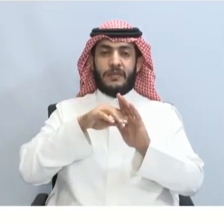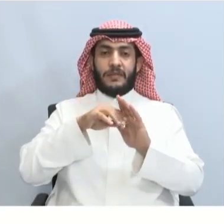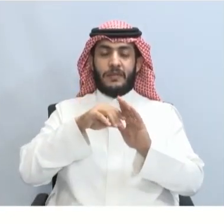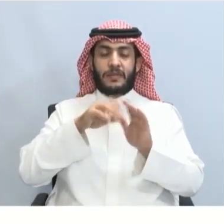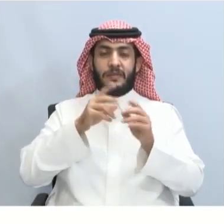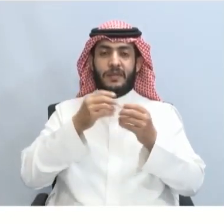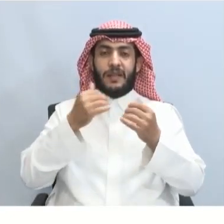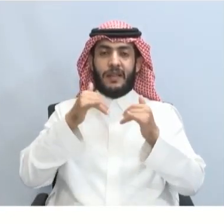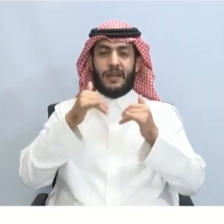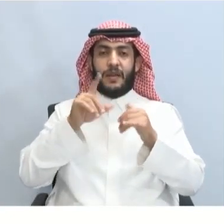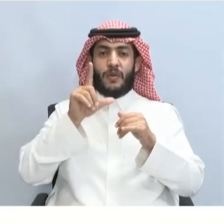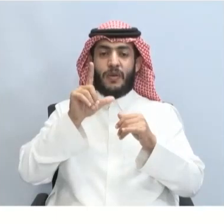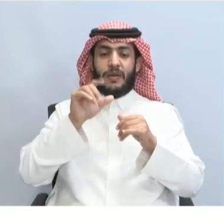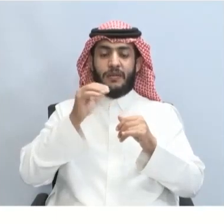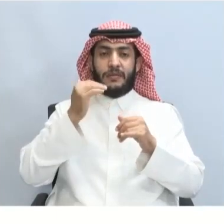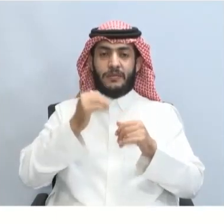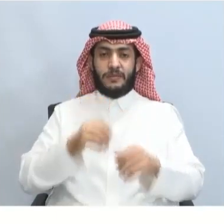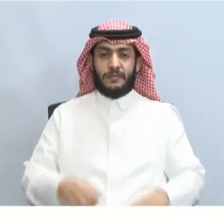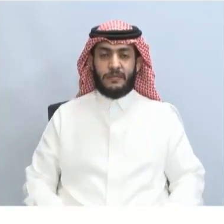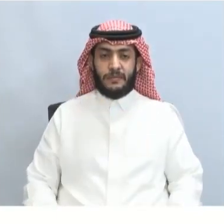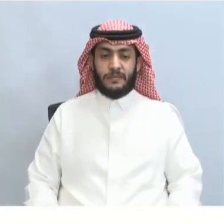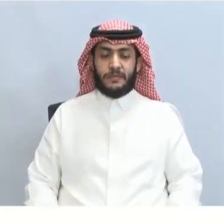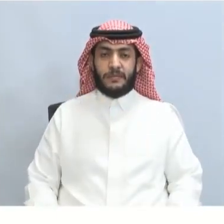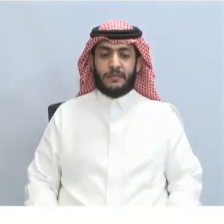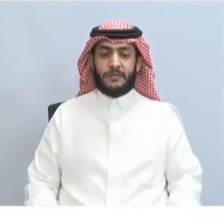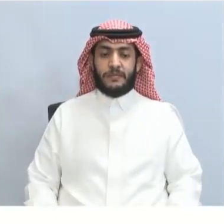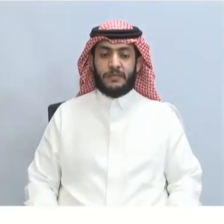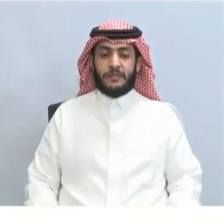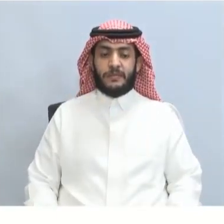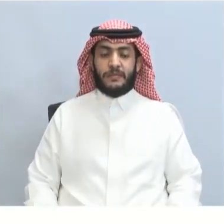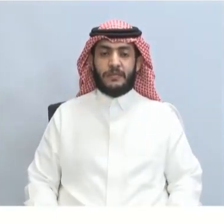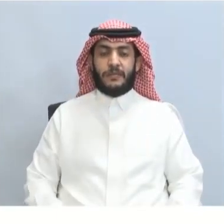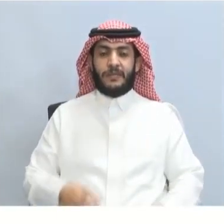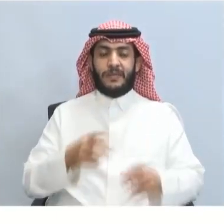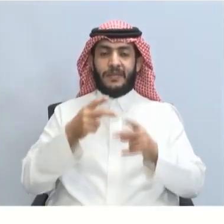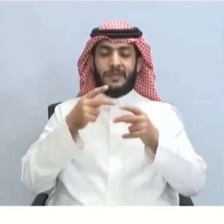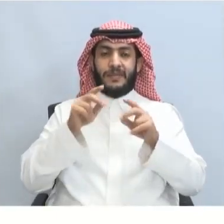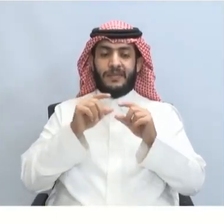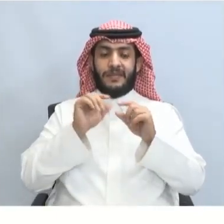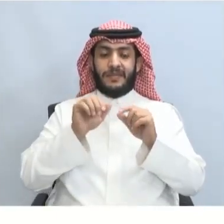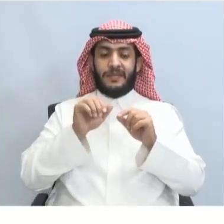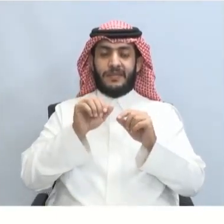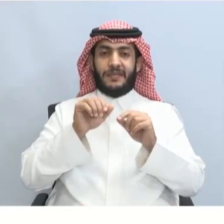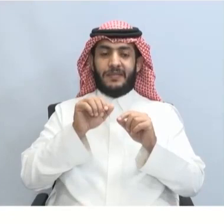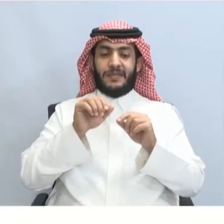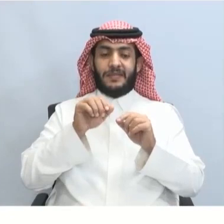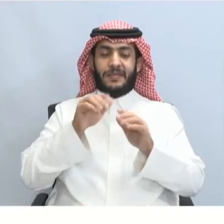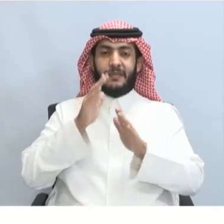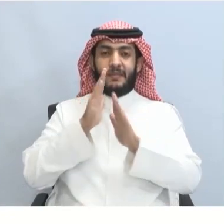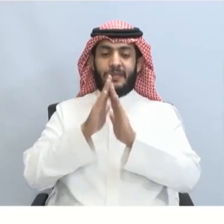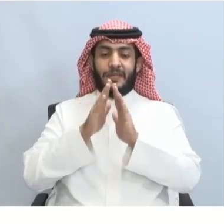في محرر لغه h تي ام ال نقوم بالنقر على